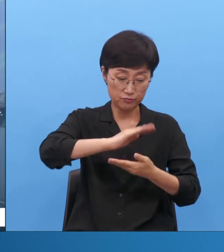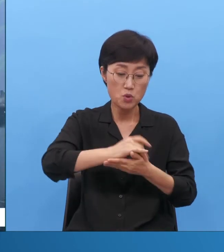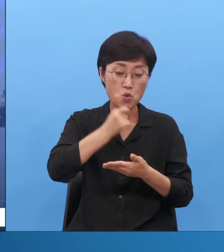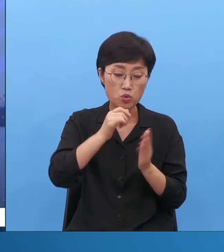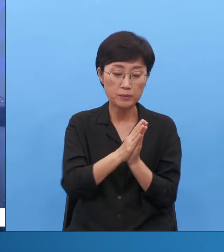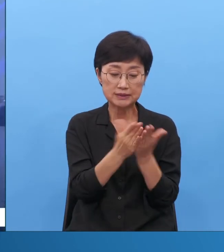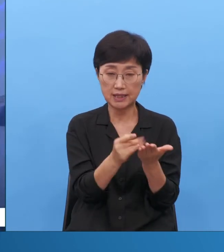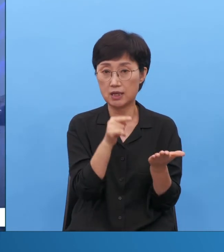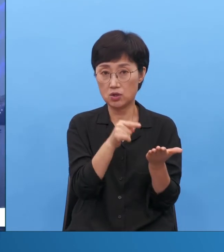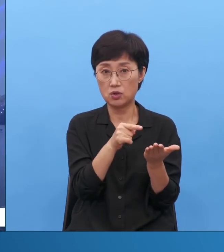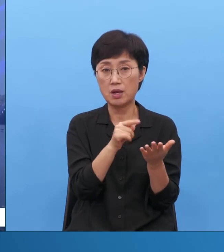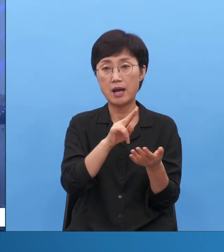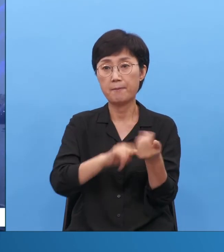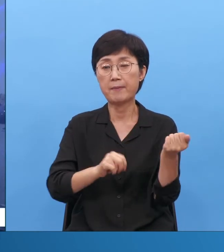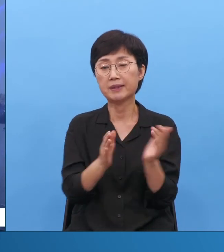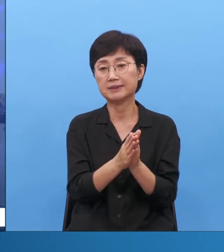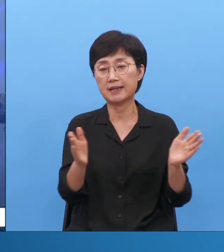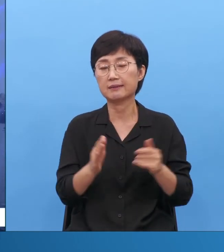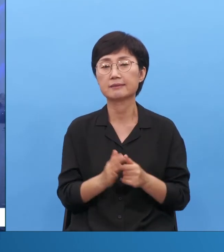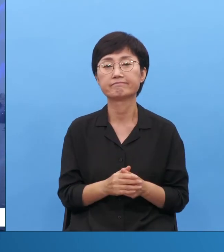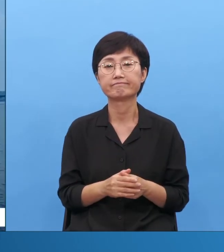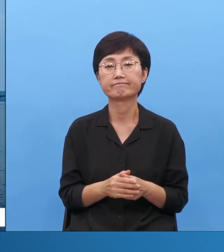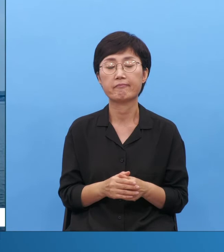위아.kr에서 구입할 수 있습니다.